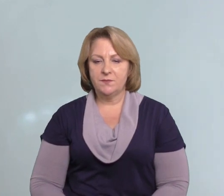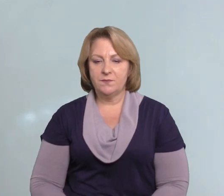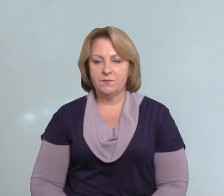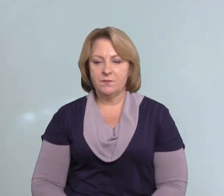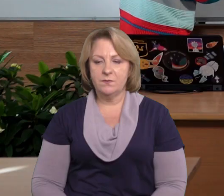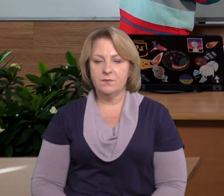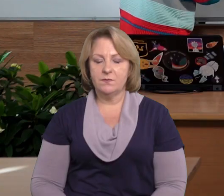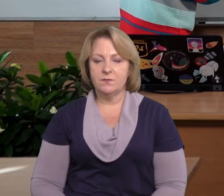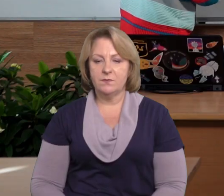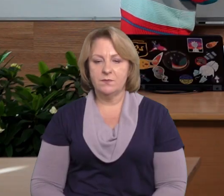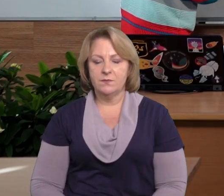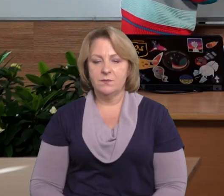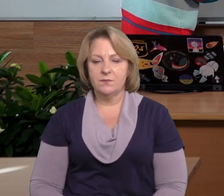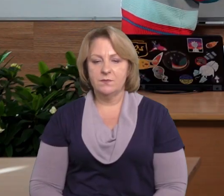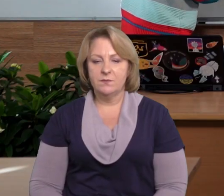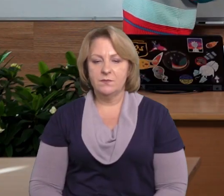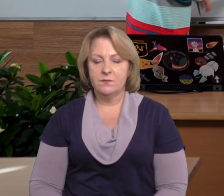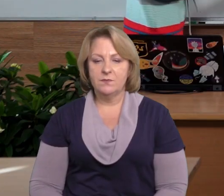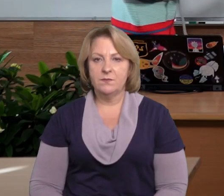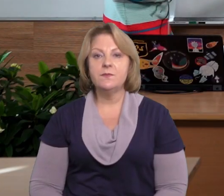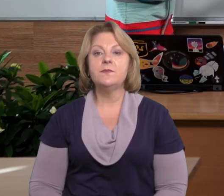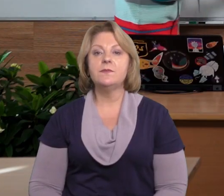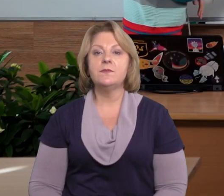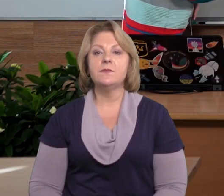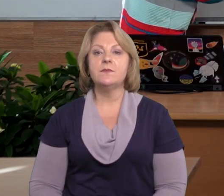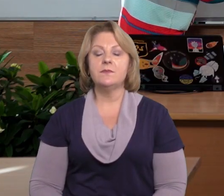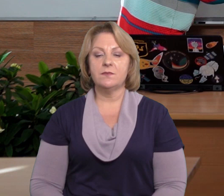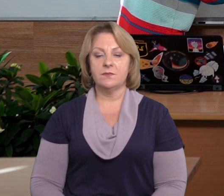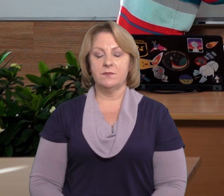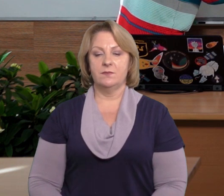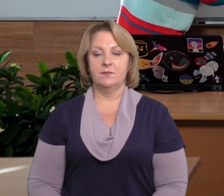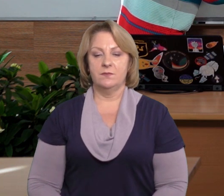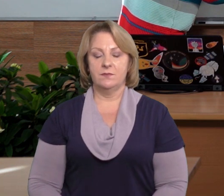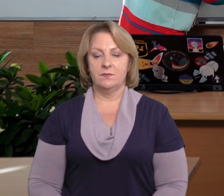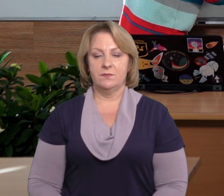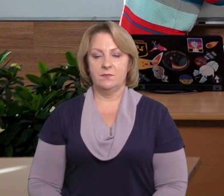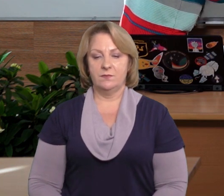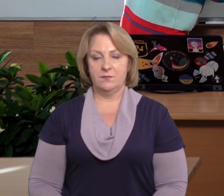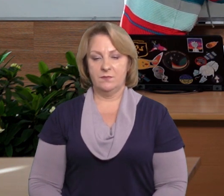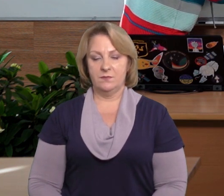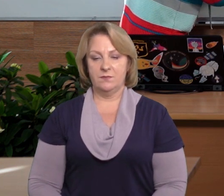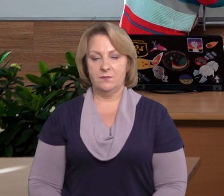ж на ж штрих. Тоді ми отримаємо